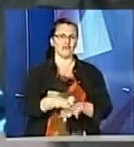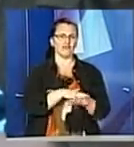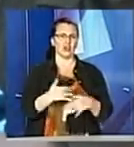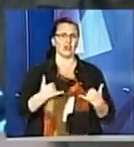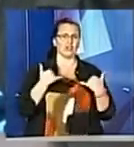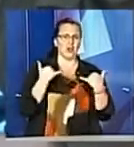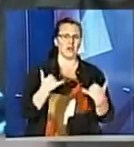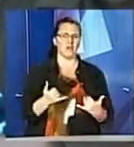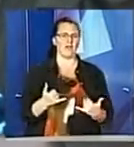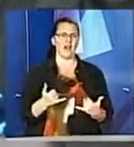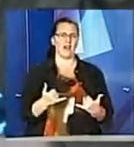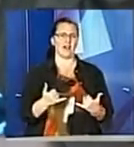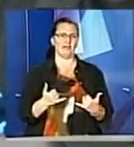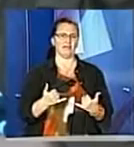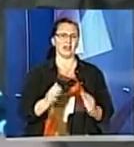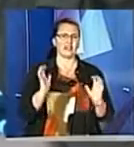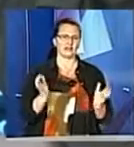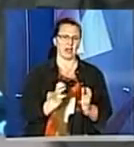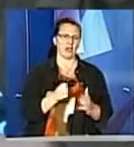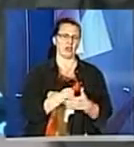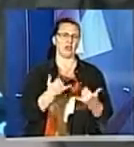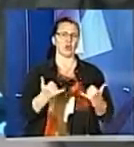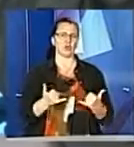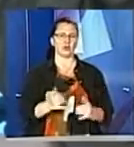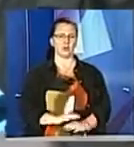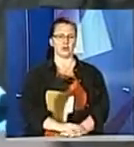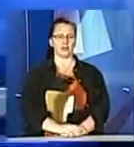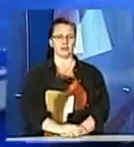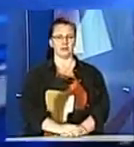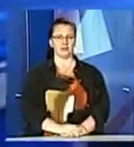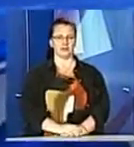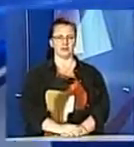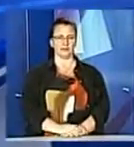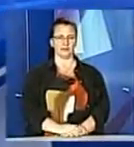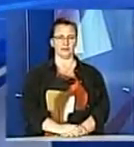повага збереглася по сьогодні.